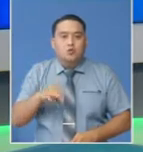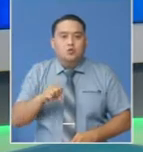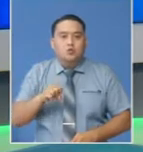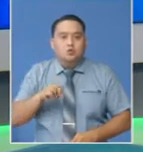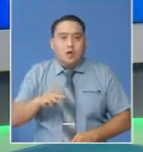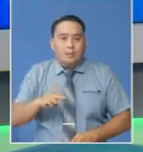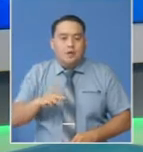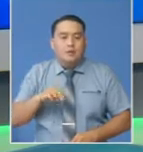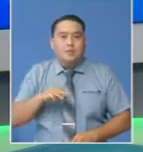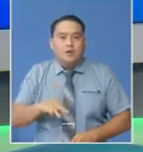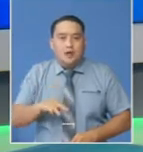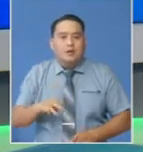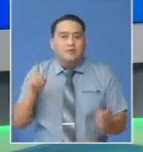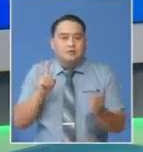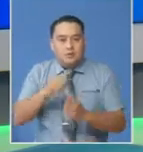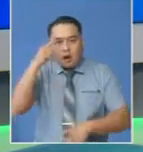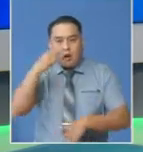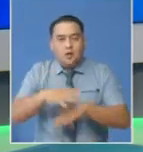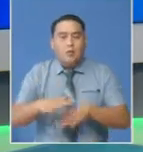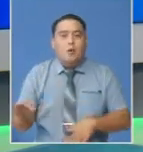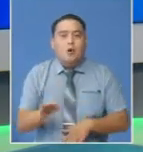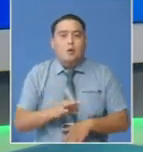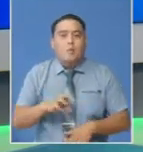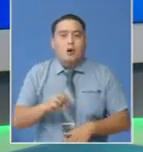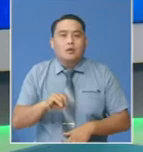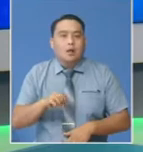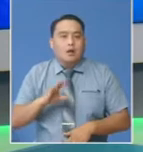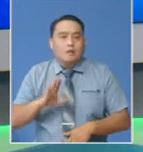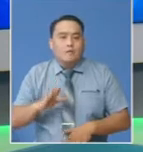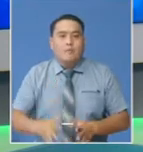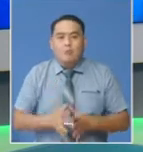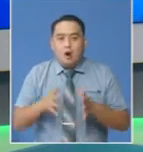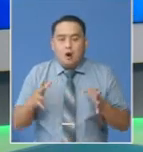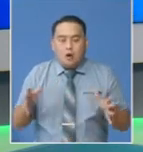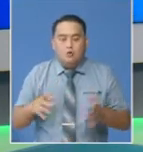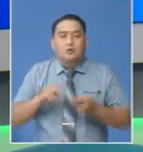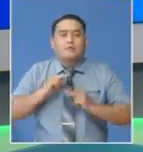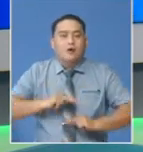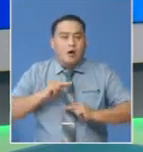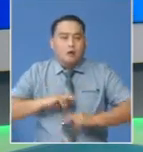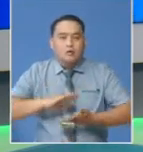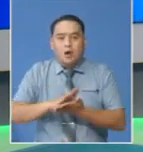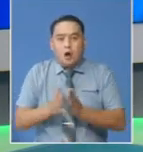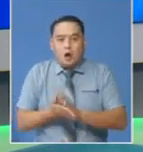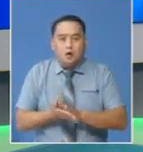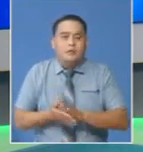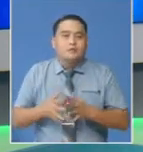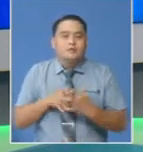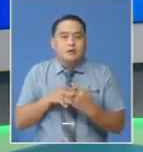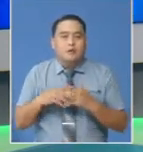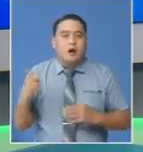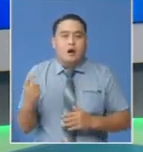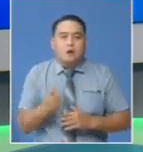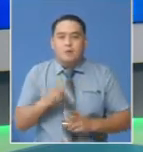Рустамом Минихановым. Встреча с акимом области Амандыком Баталовым принесла немало взаимовыгодных договоренностей в аграрном